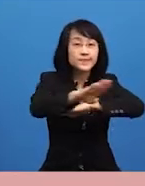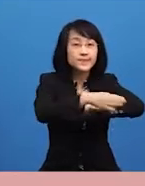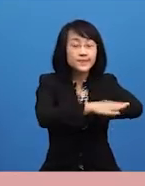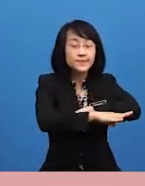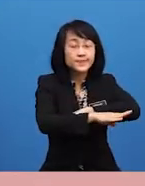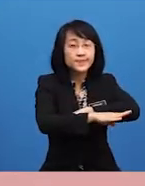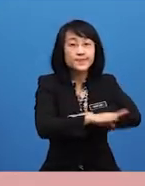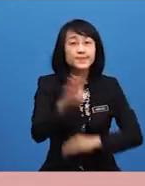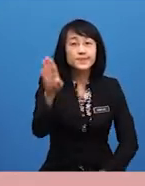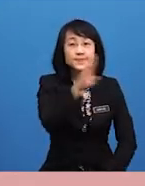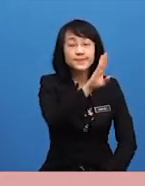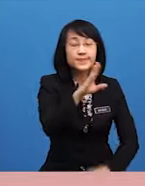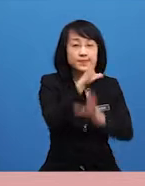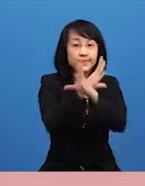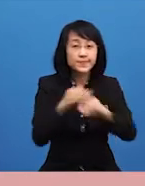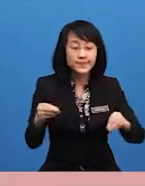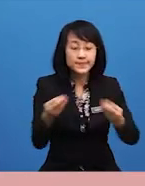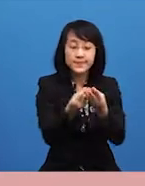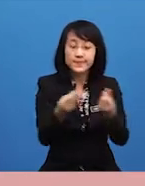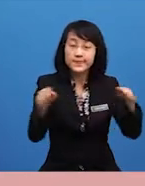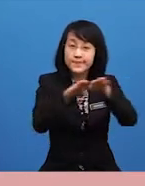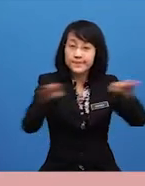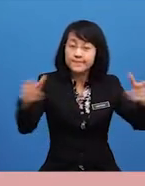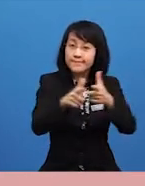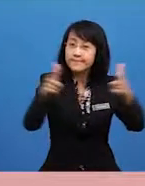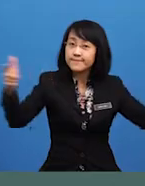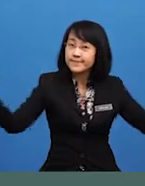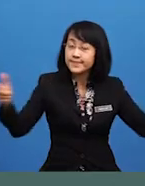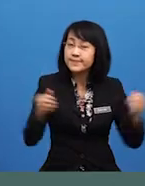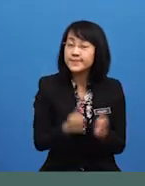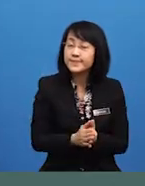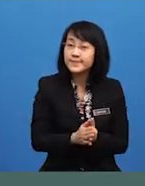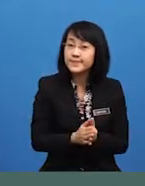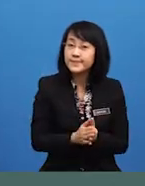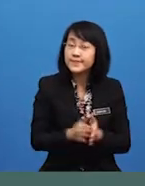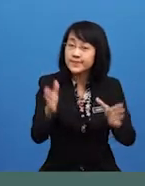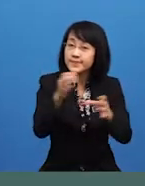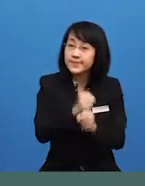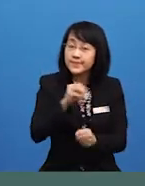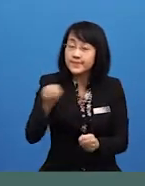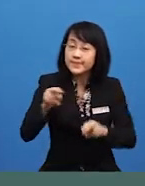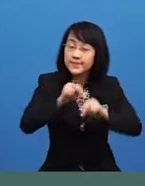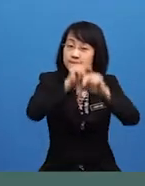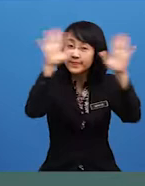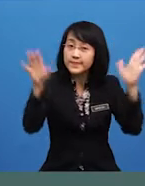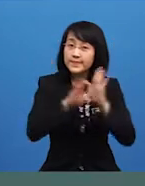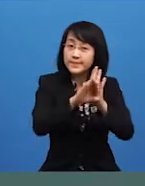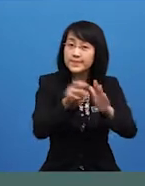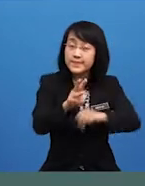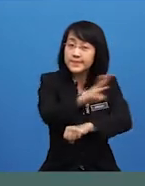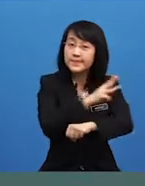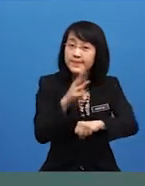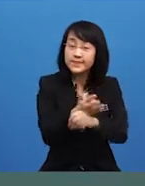Sarawak merupakan tanah pamah yang luas. Dapatkah murid-murid nyatakan contoh